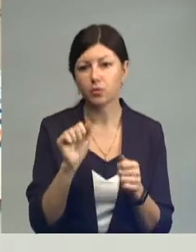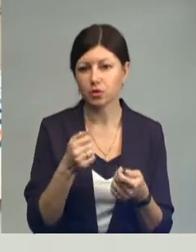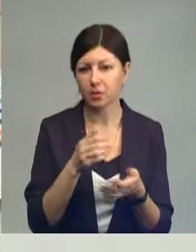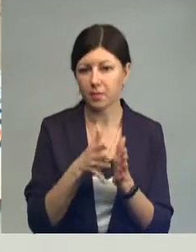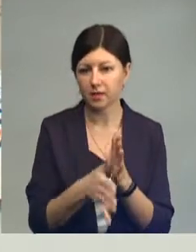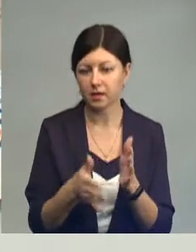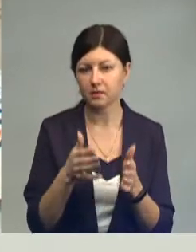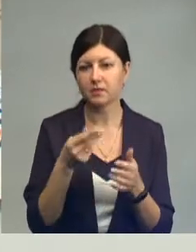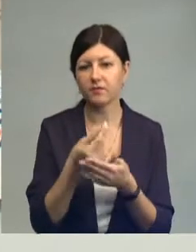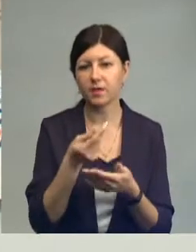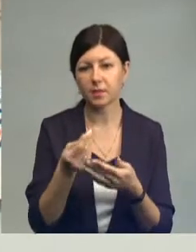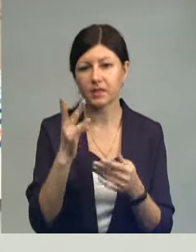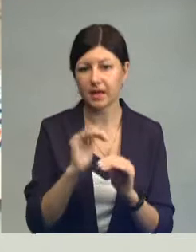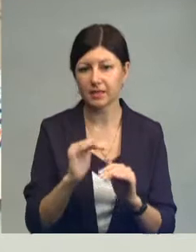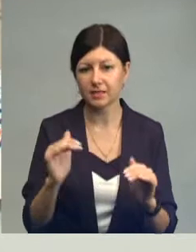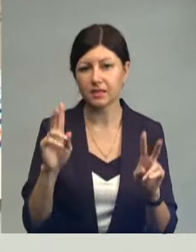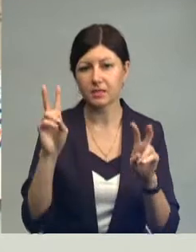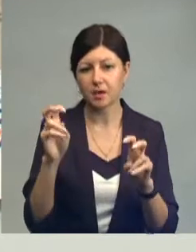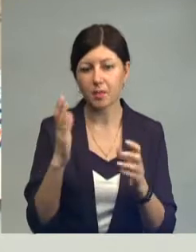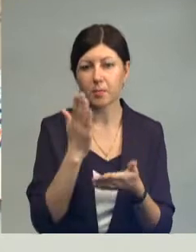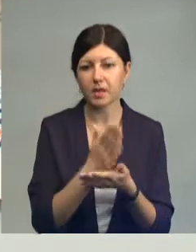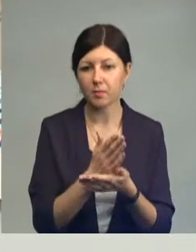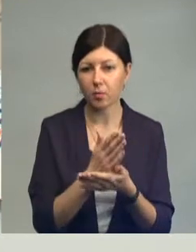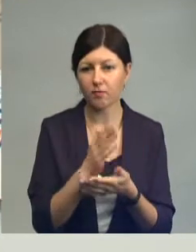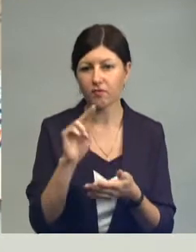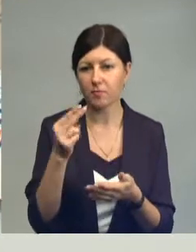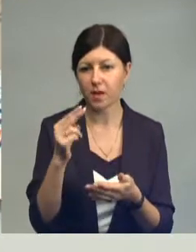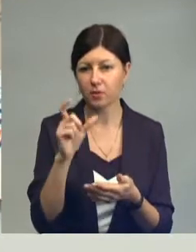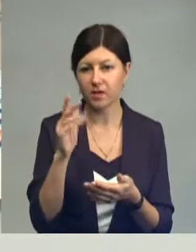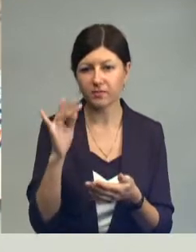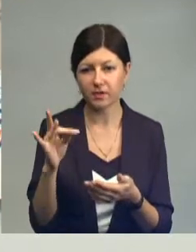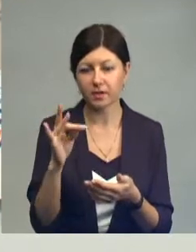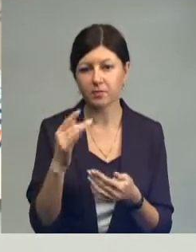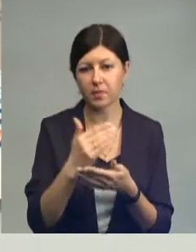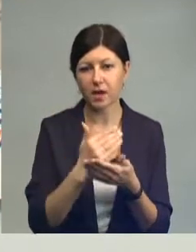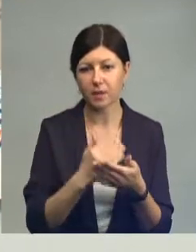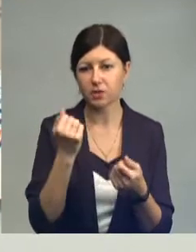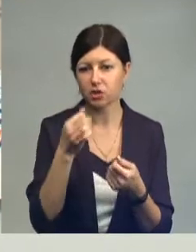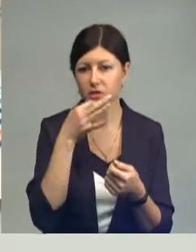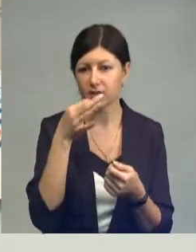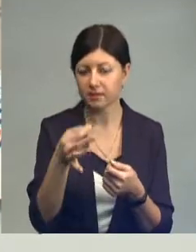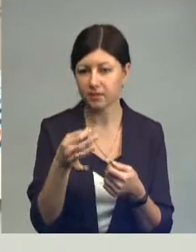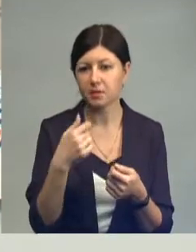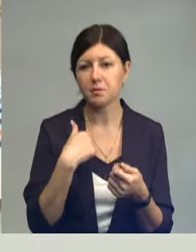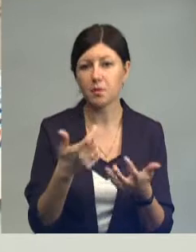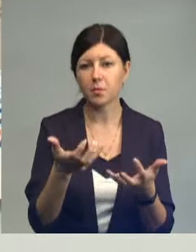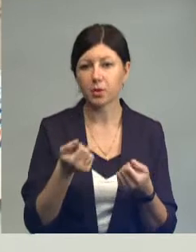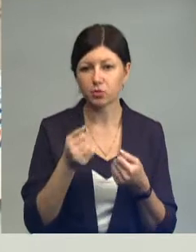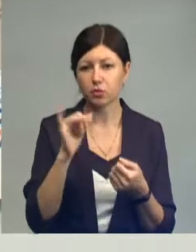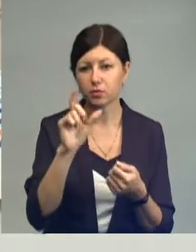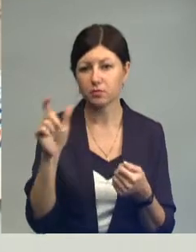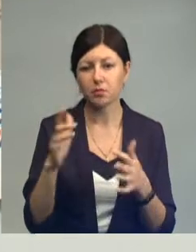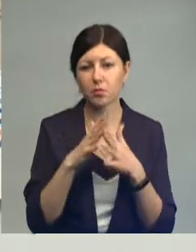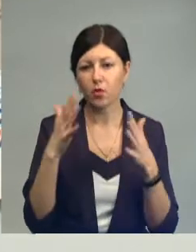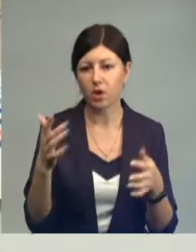выплаты на детей стали темы прямого интерактивного пятничного эфира в программе держите ответ мы получили от жители региона более